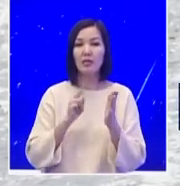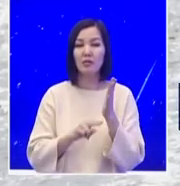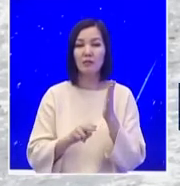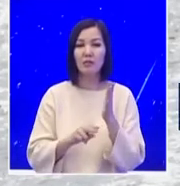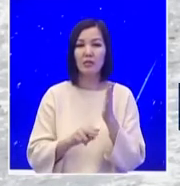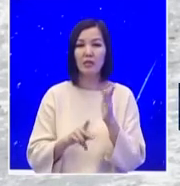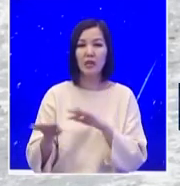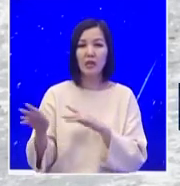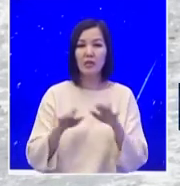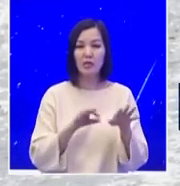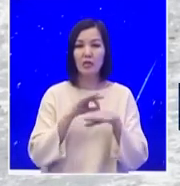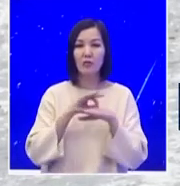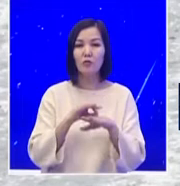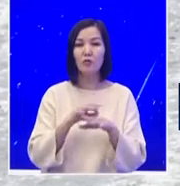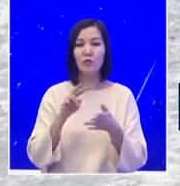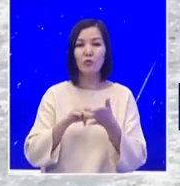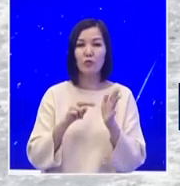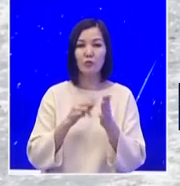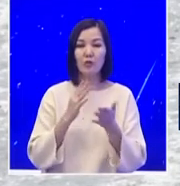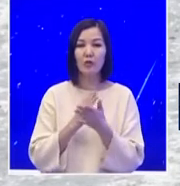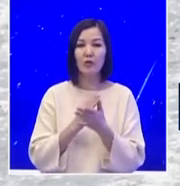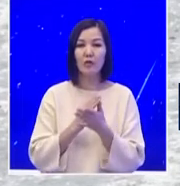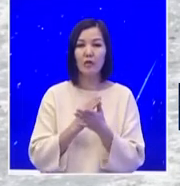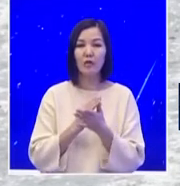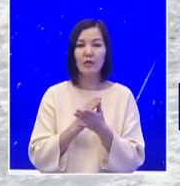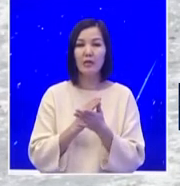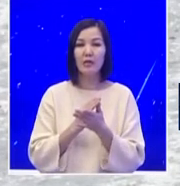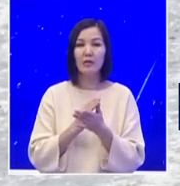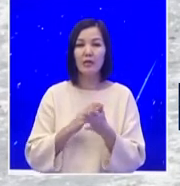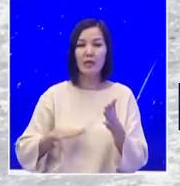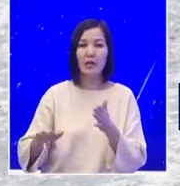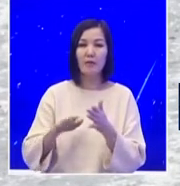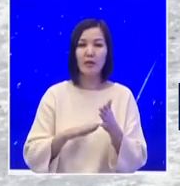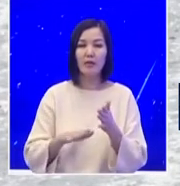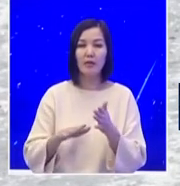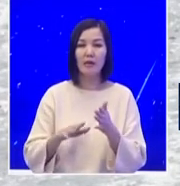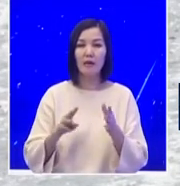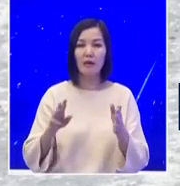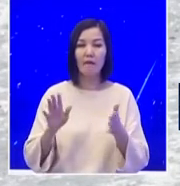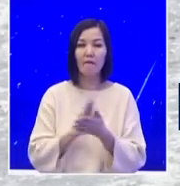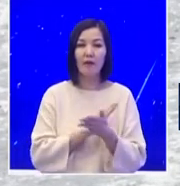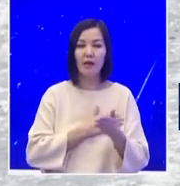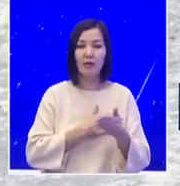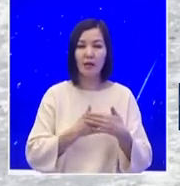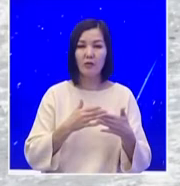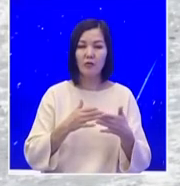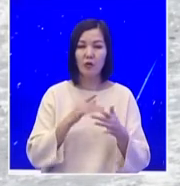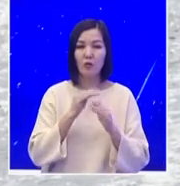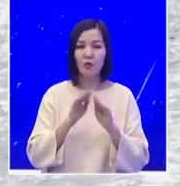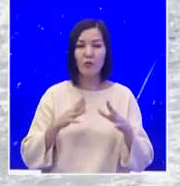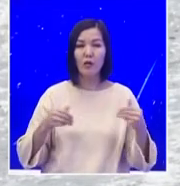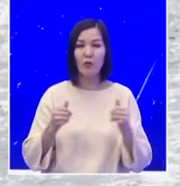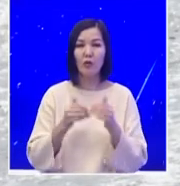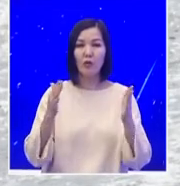тарта іс-шараны өткізуді жоспарлауда. Алдағы буыннан құралған аймақтағы волонтерлар көпбалалы отбасыларға